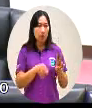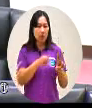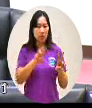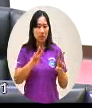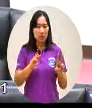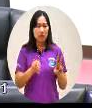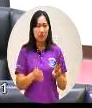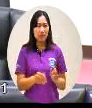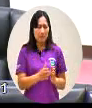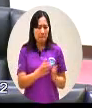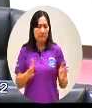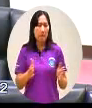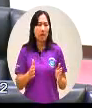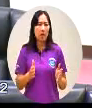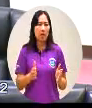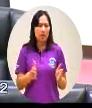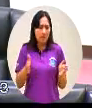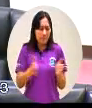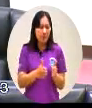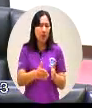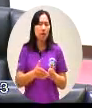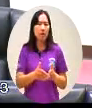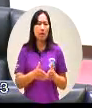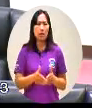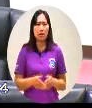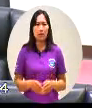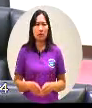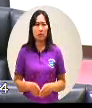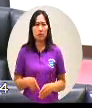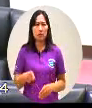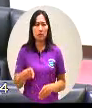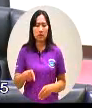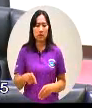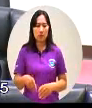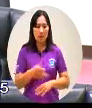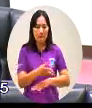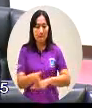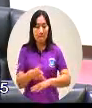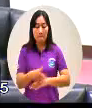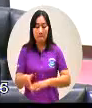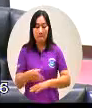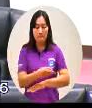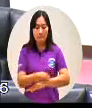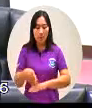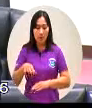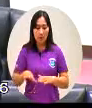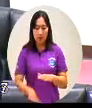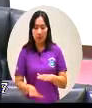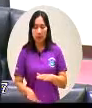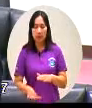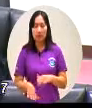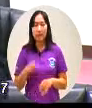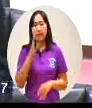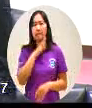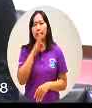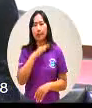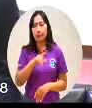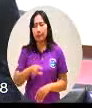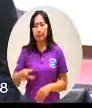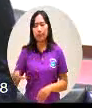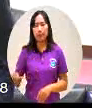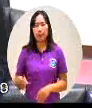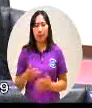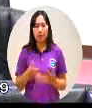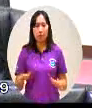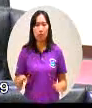功能，拄啊一支三英尺的排水孔，内底拢是垃圾，拢是粪扫。所以讲这个路，哦，其他的缺点我就慢